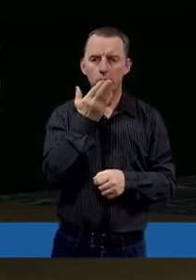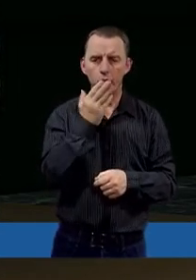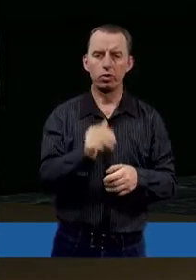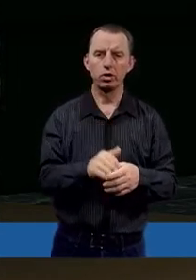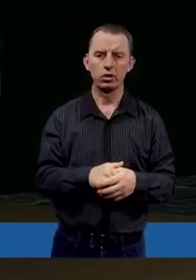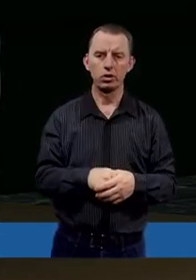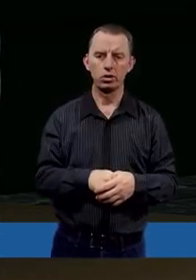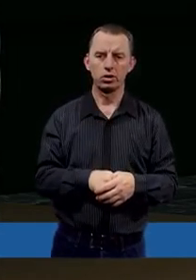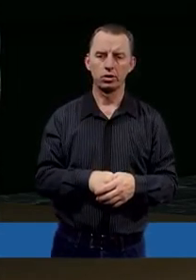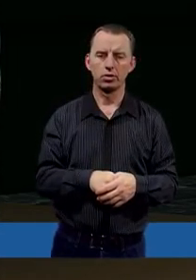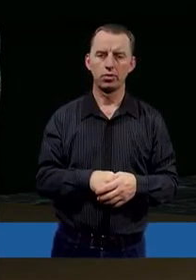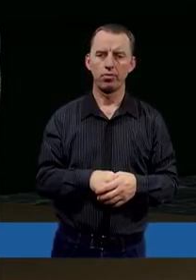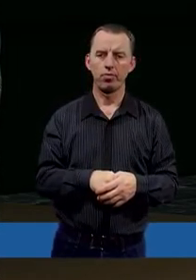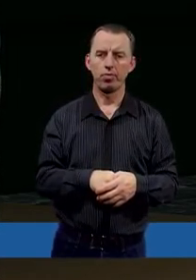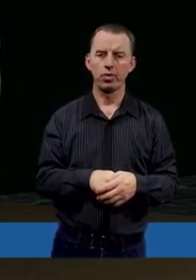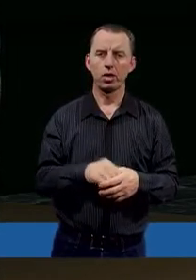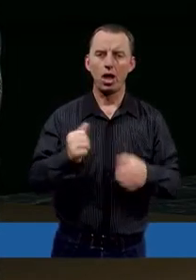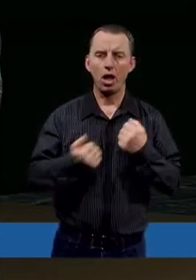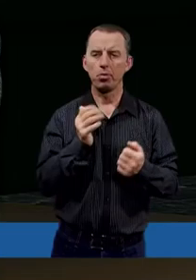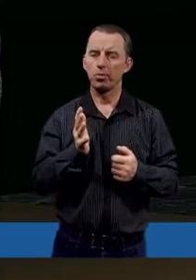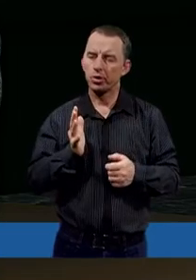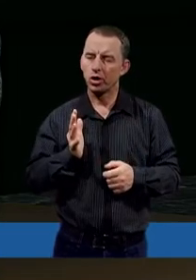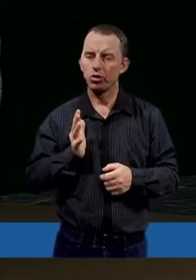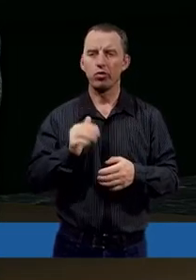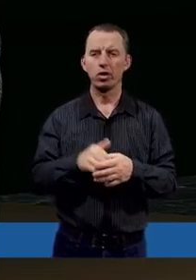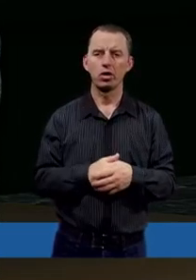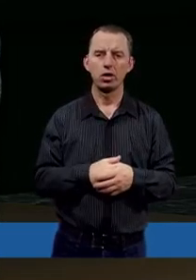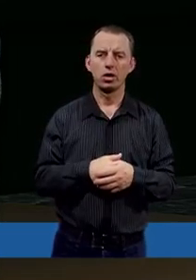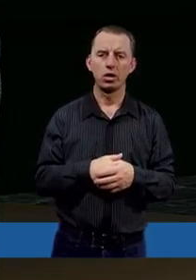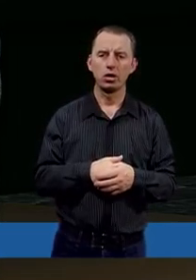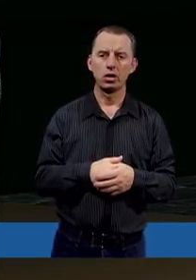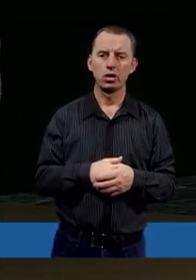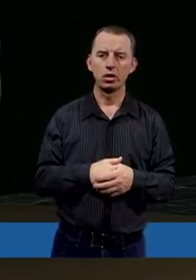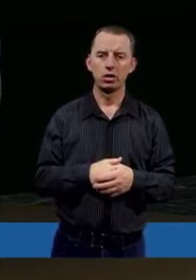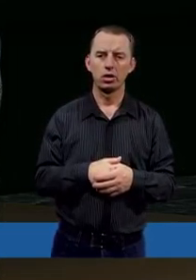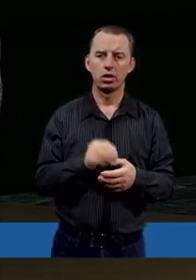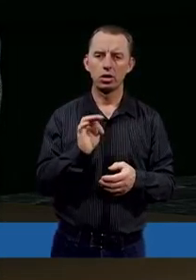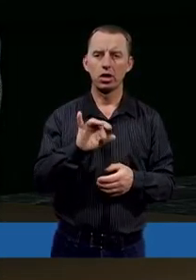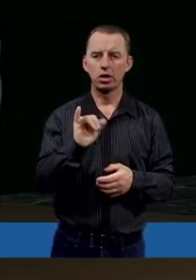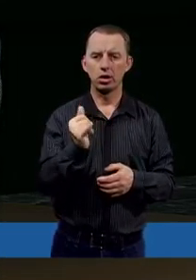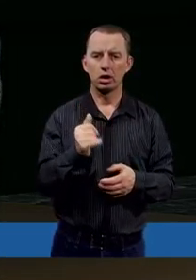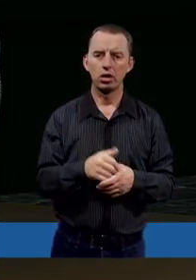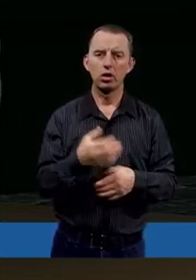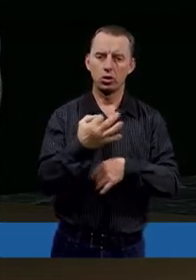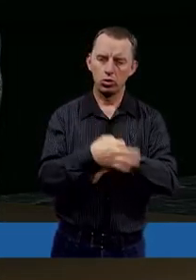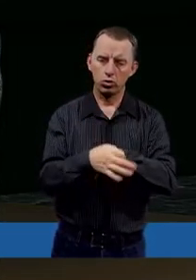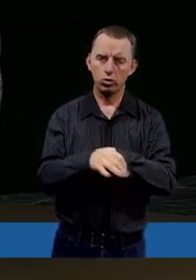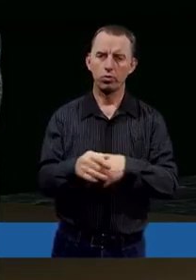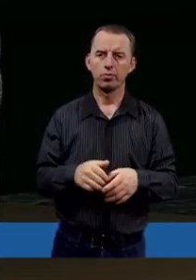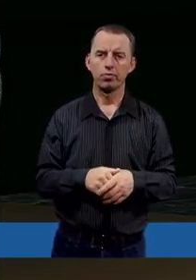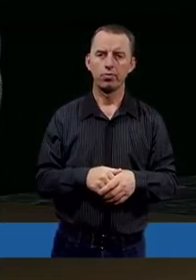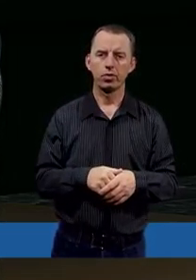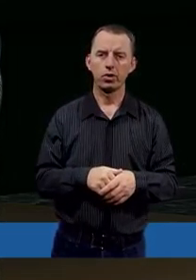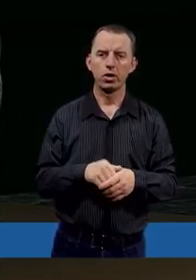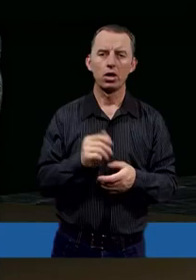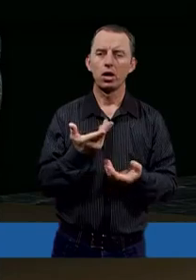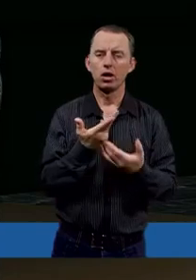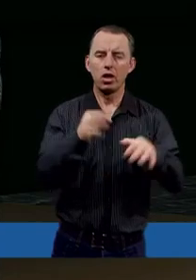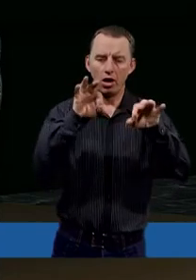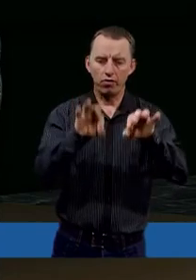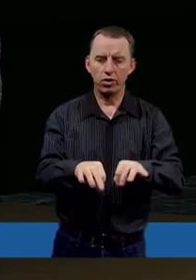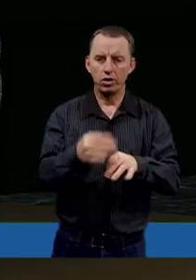cierpi. Kiedy przeżywa, tak jak w tym studium, i kiedy niewinnie nie